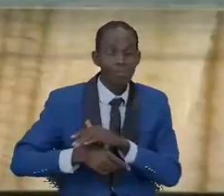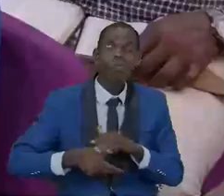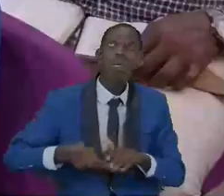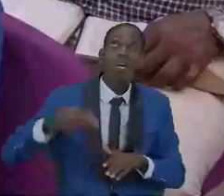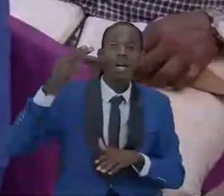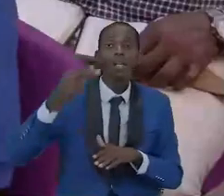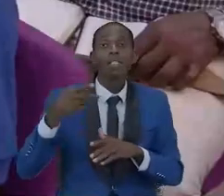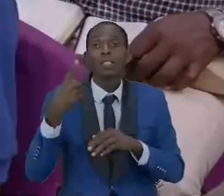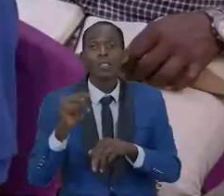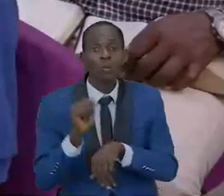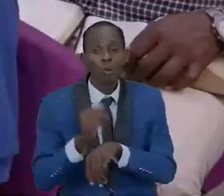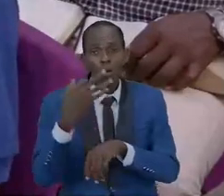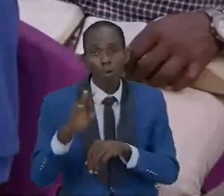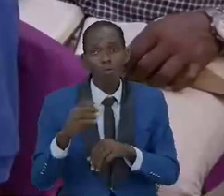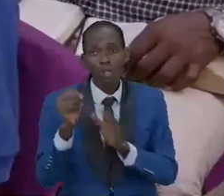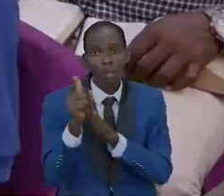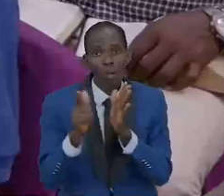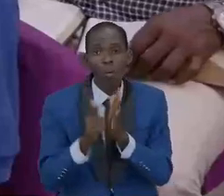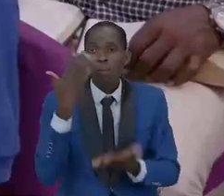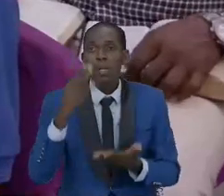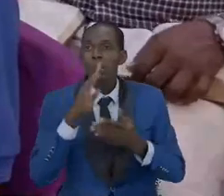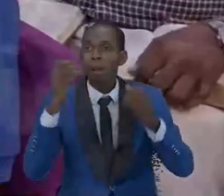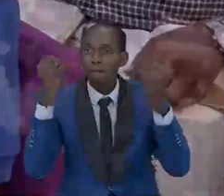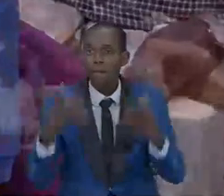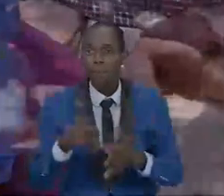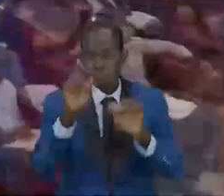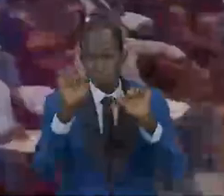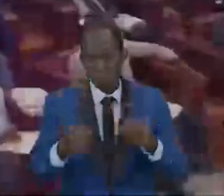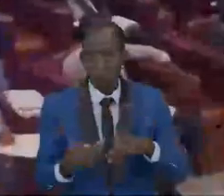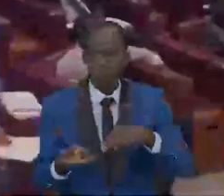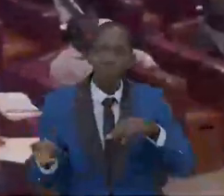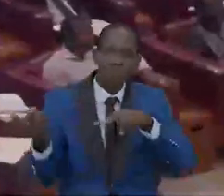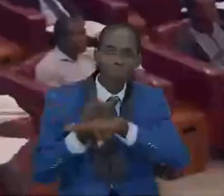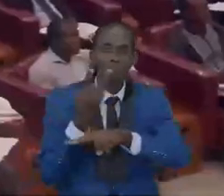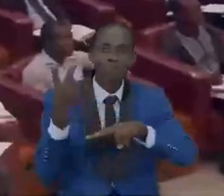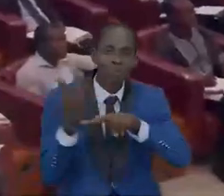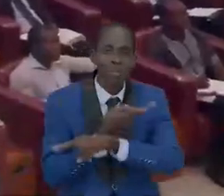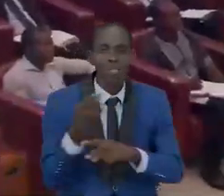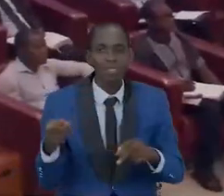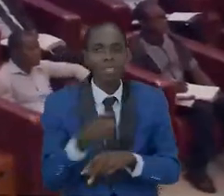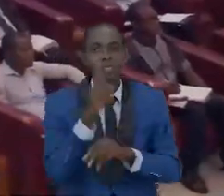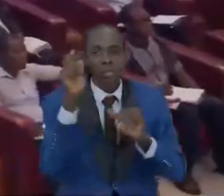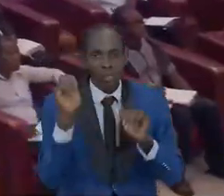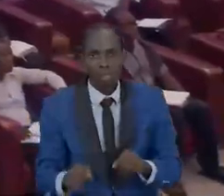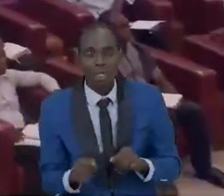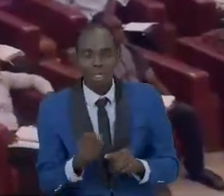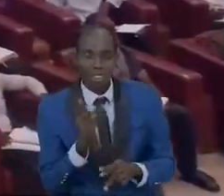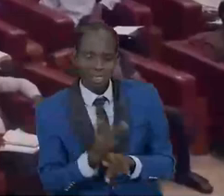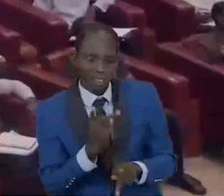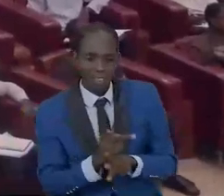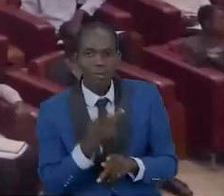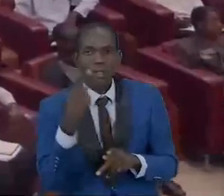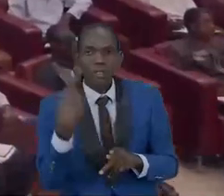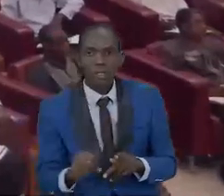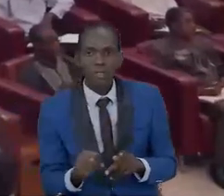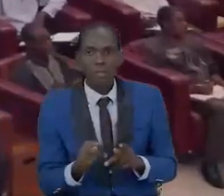et peut être étendue nombreuses vous pouvez même les multiplier et pouvez-vous refaire vous pouvez même garder un journal de